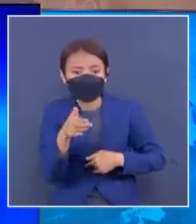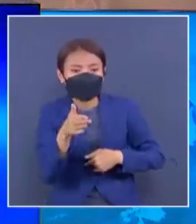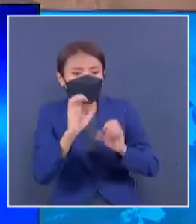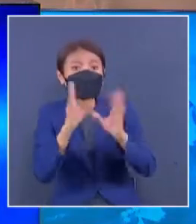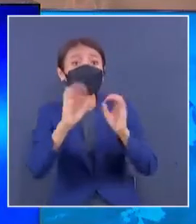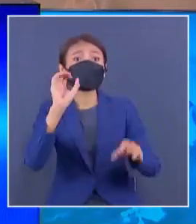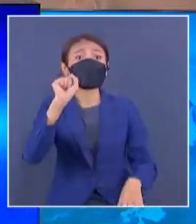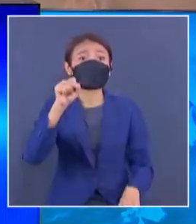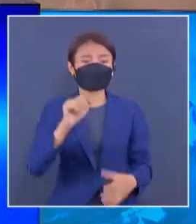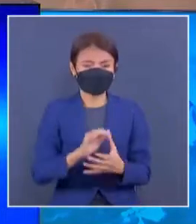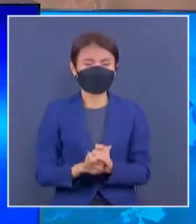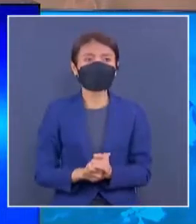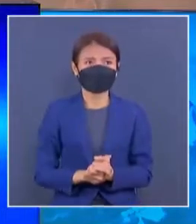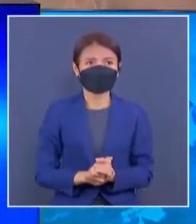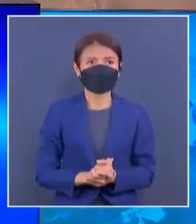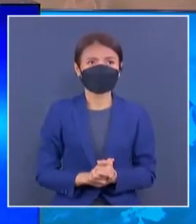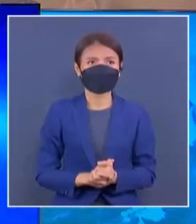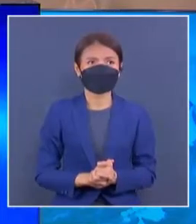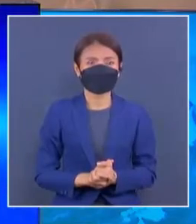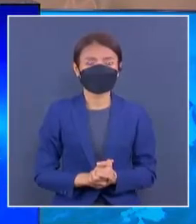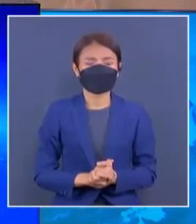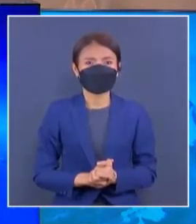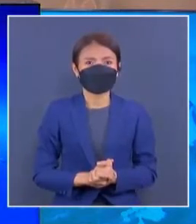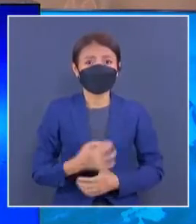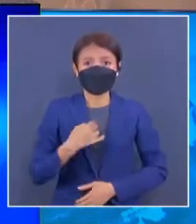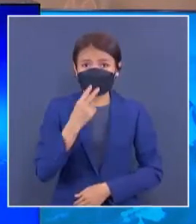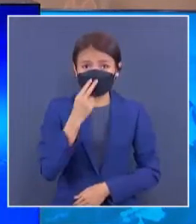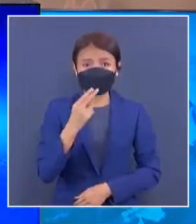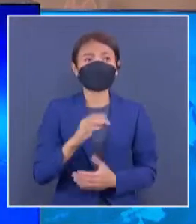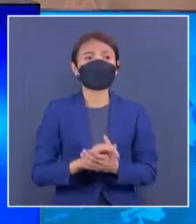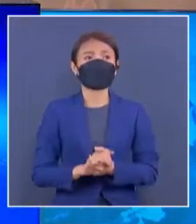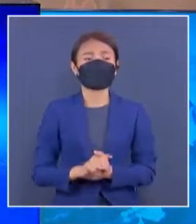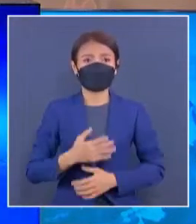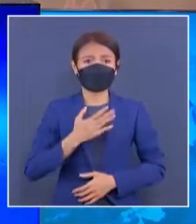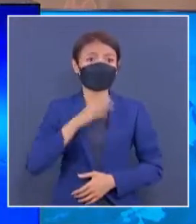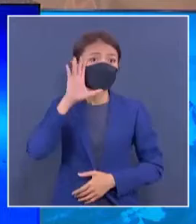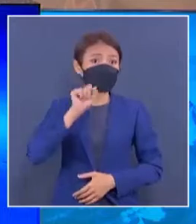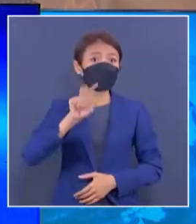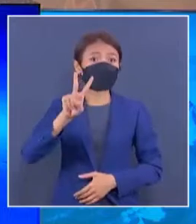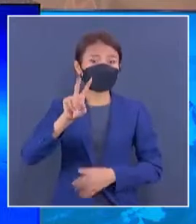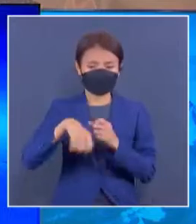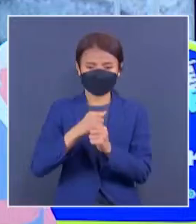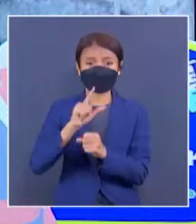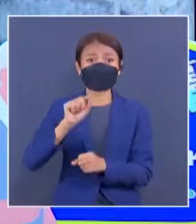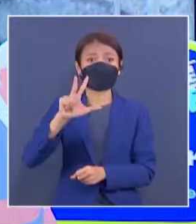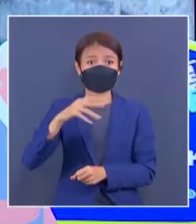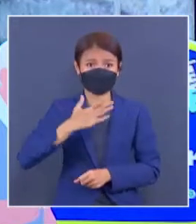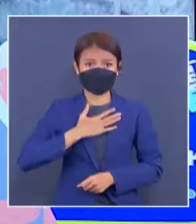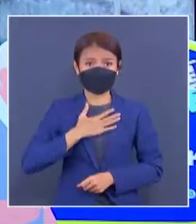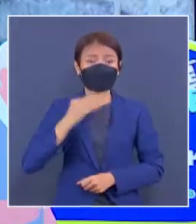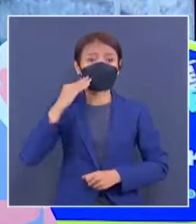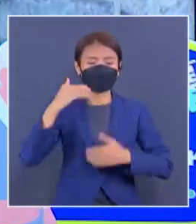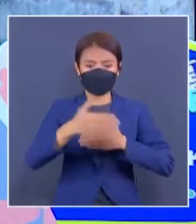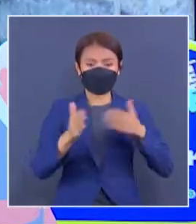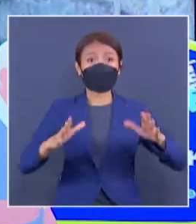คราวนี้ไปดูเหตุการณ์หนึ่งครับสาวประเภท2วัย23ปีนอนอยู่ค่ำคืนอยู่ภายในห้องพักเนี่ยแหละครับปรากฏว่ากลางดึกเลยครับตี